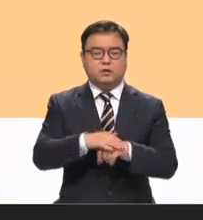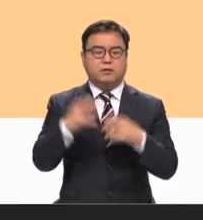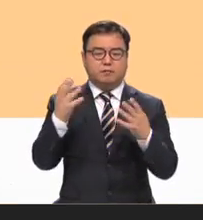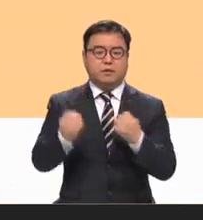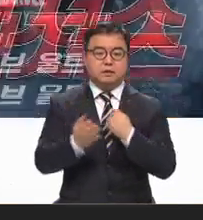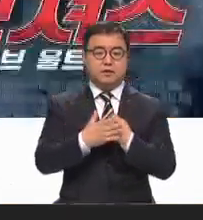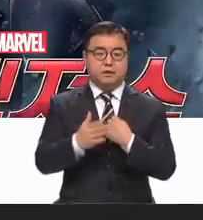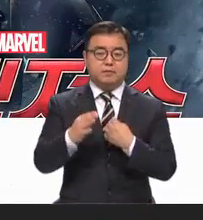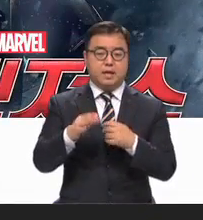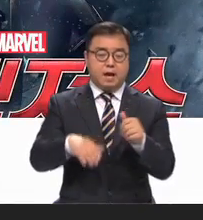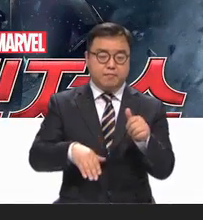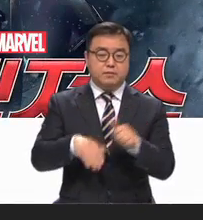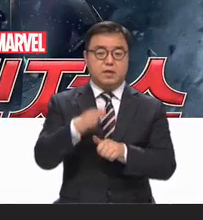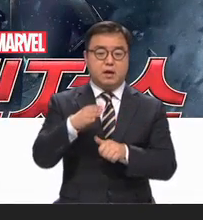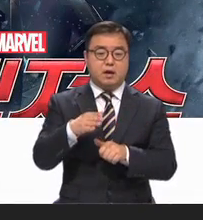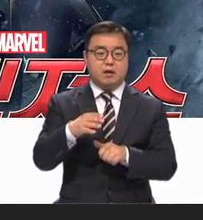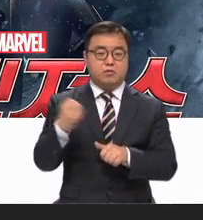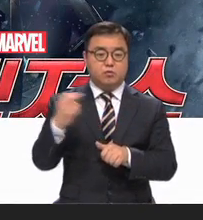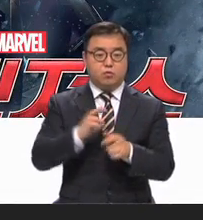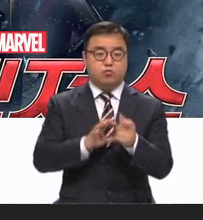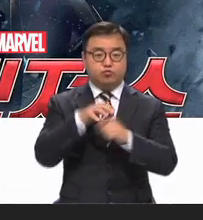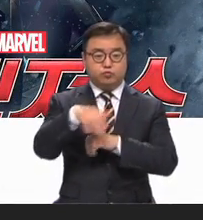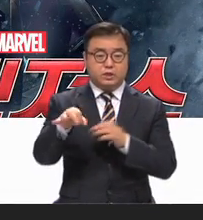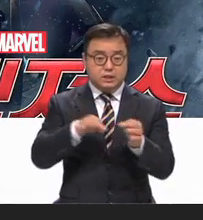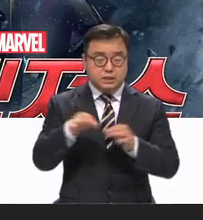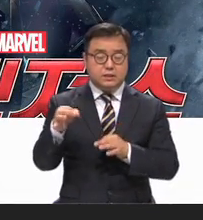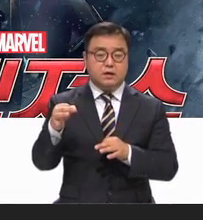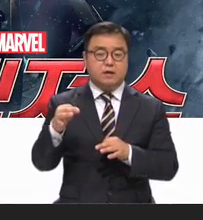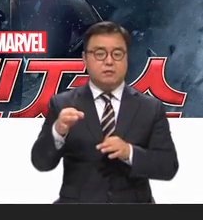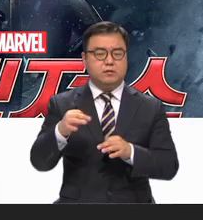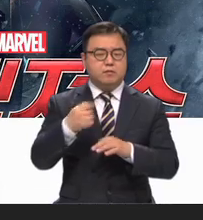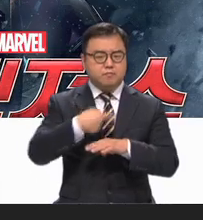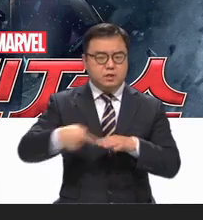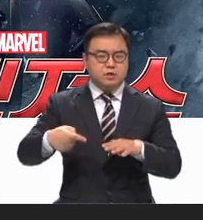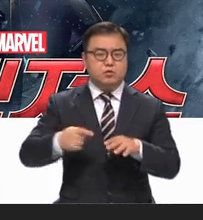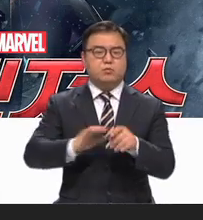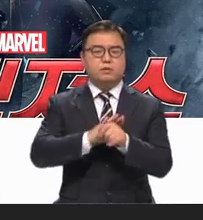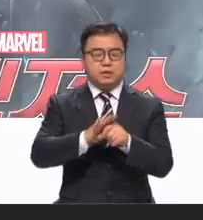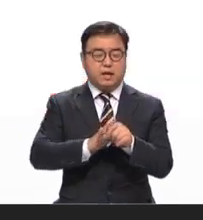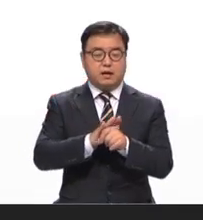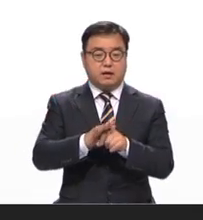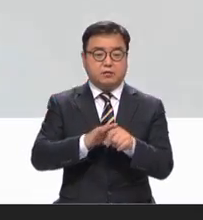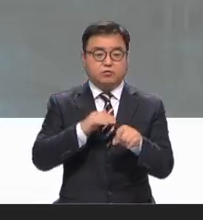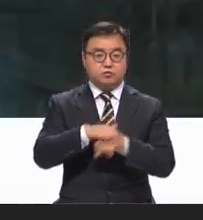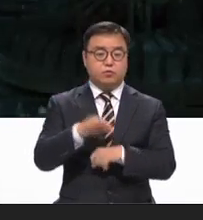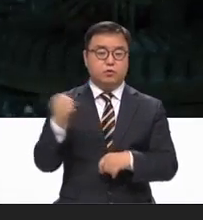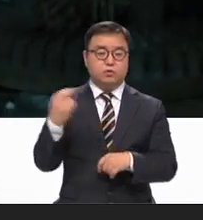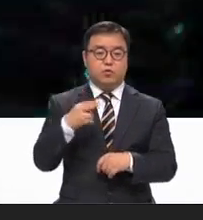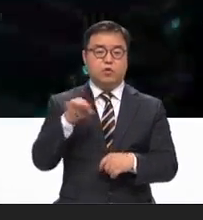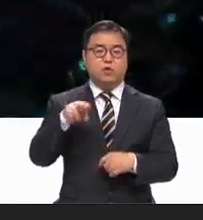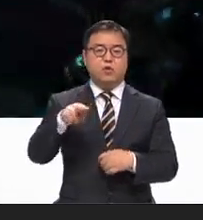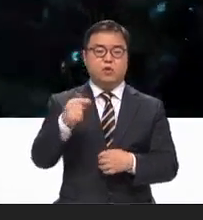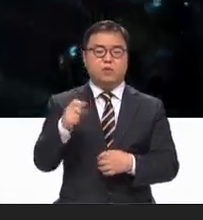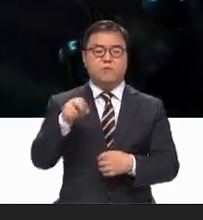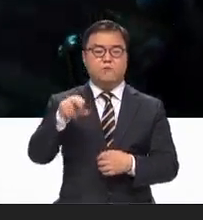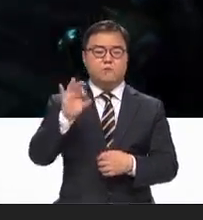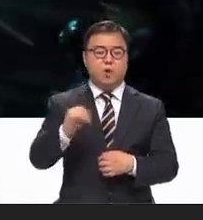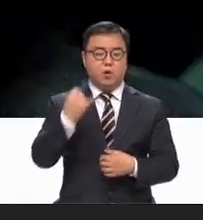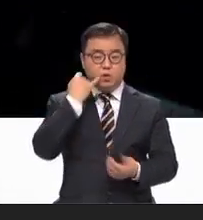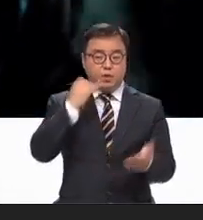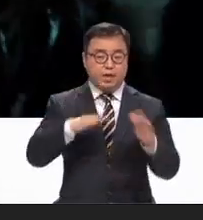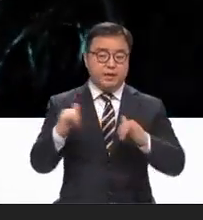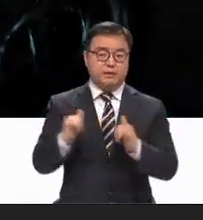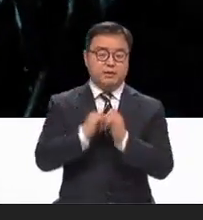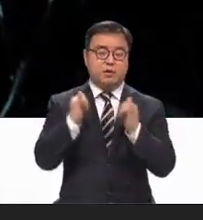바로 암살의 민족주의, 또 국제시장의 애국주의 또 하나 놀라운 것이 연평해전의 깜짝 흥행인데 그랬죠. 이게 바로 우리나라